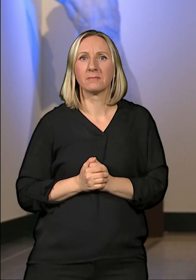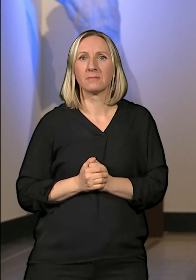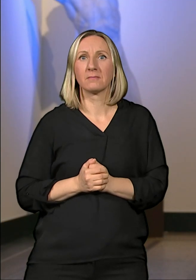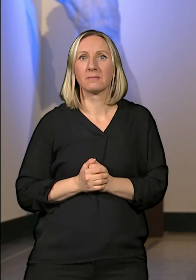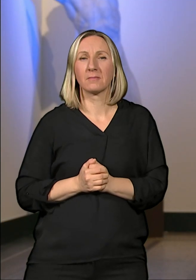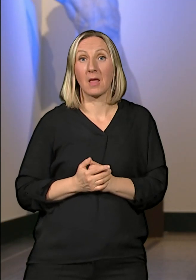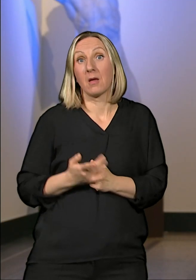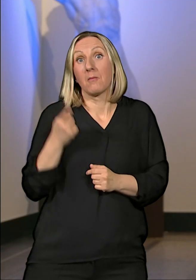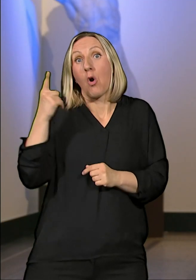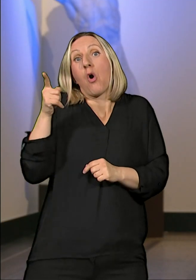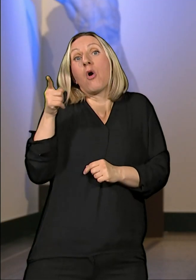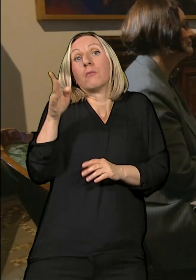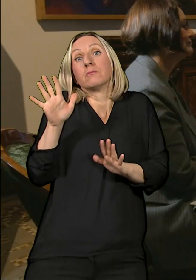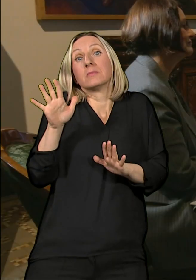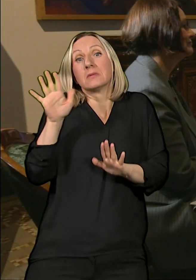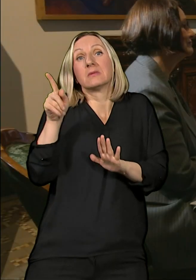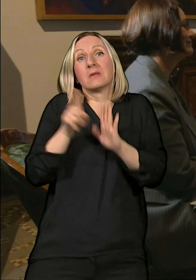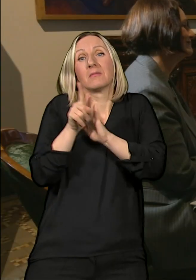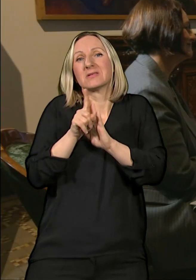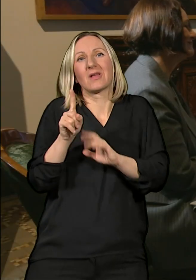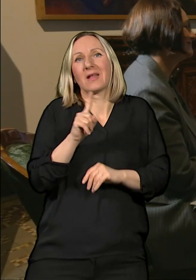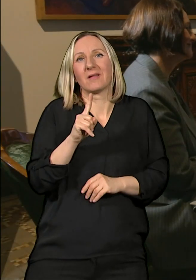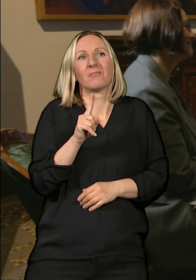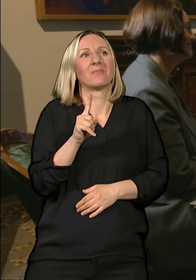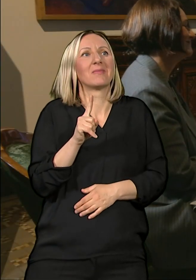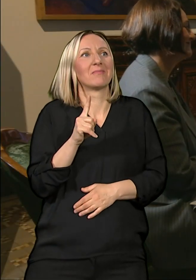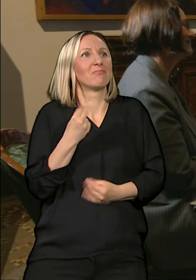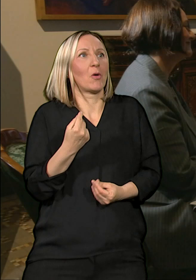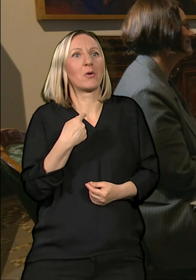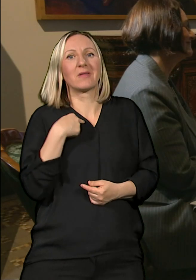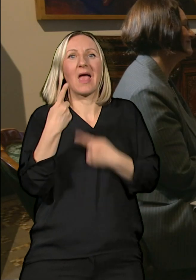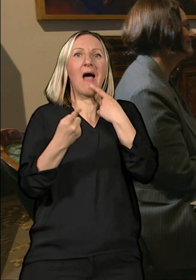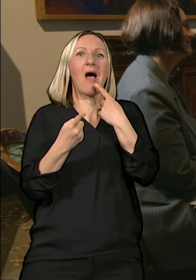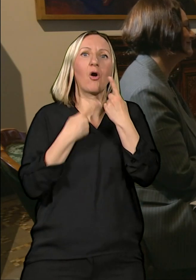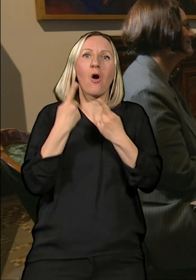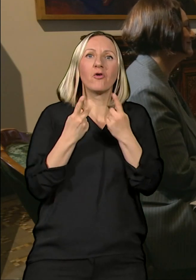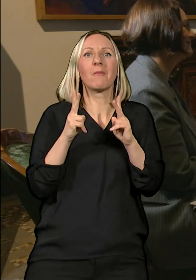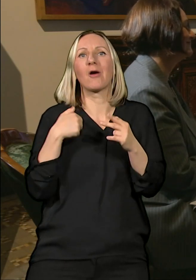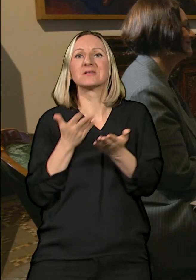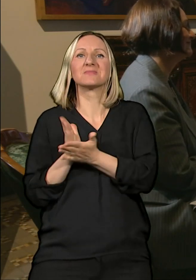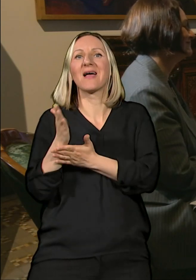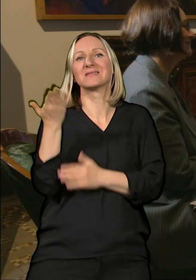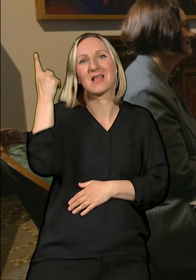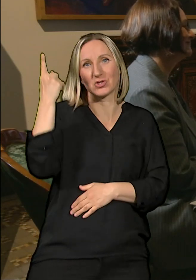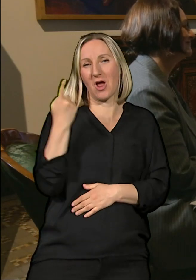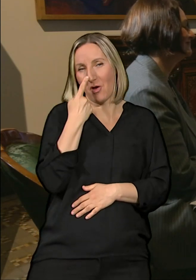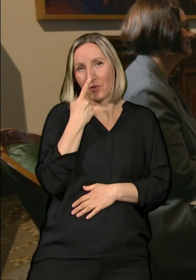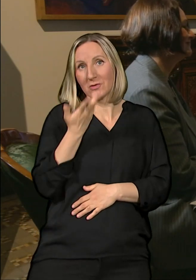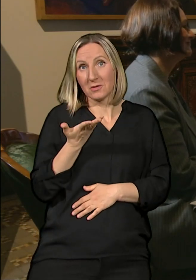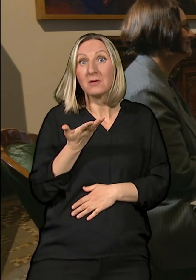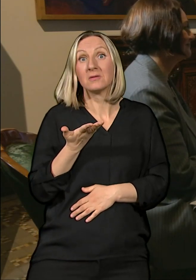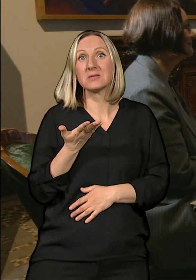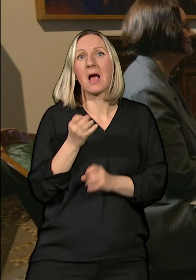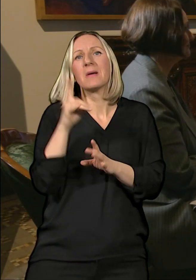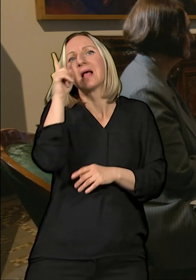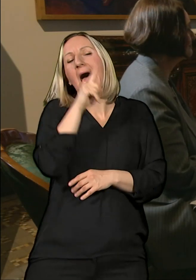po tim nekim parametrima, mislim, nezahvalno je da ja govorim o tome kako sam se ja snašao, ali, eto, ako bih bez neke